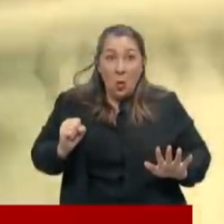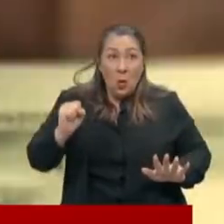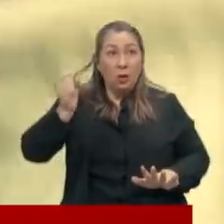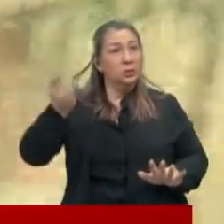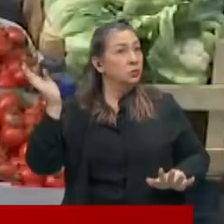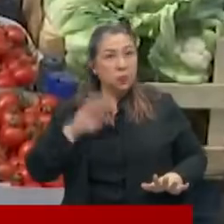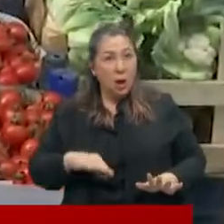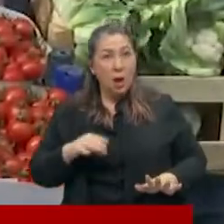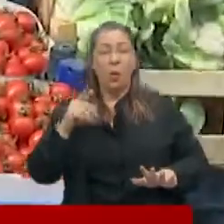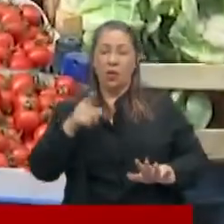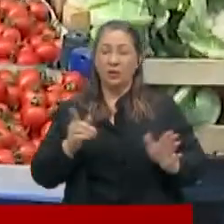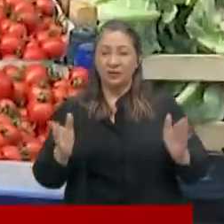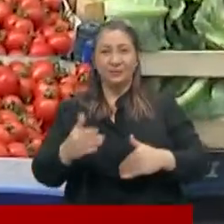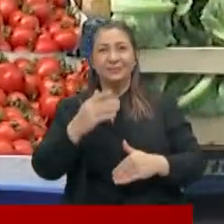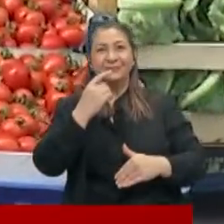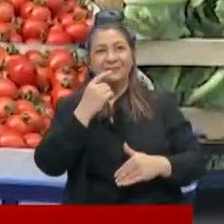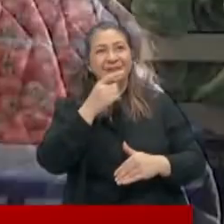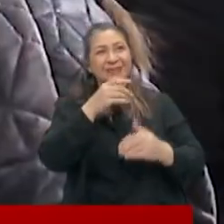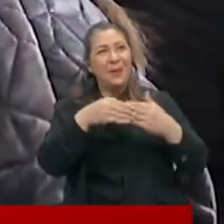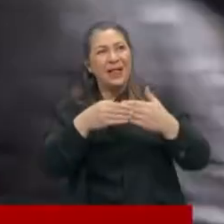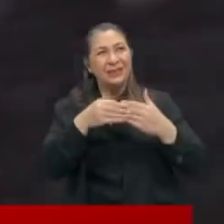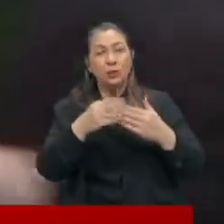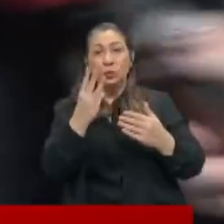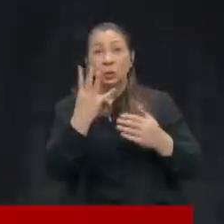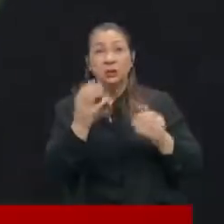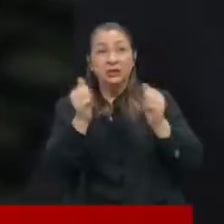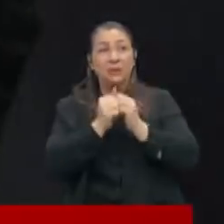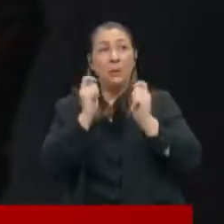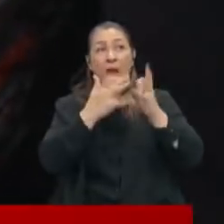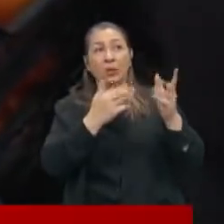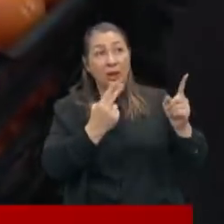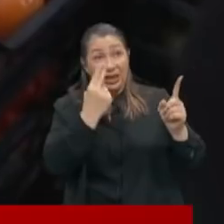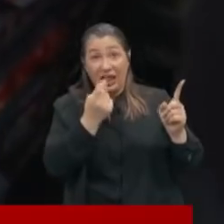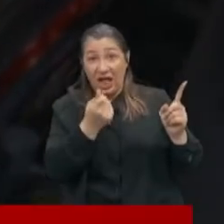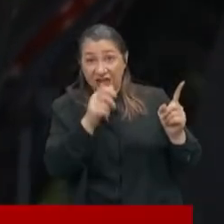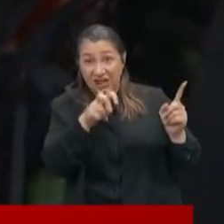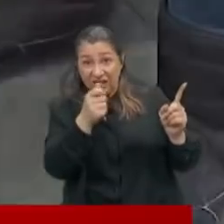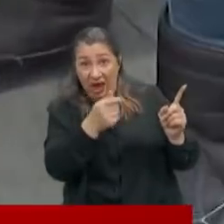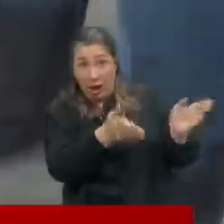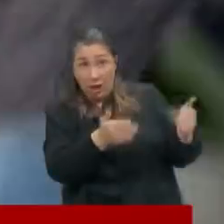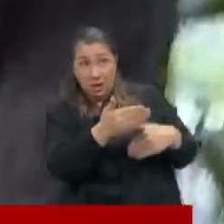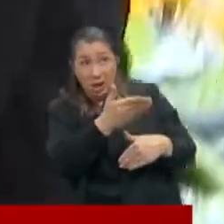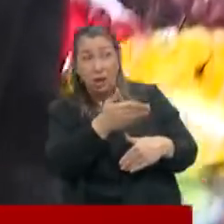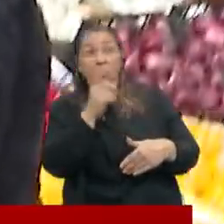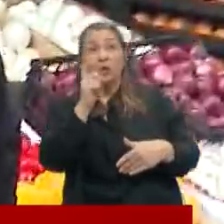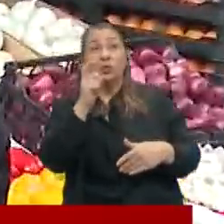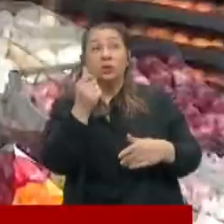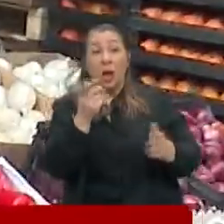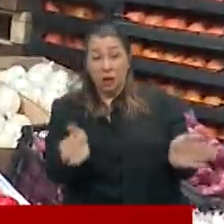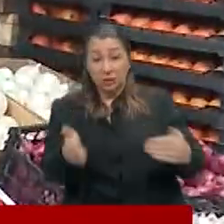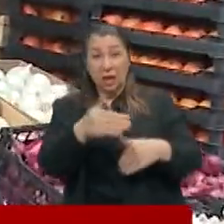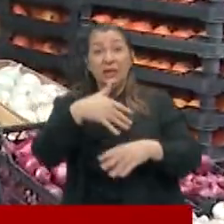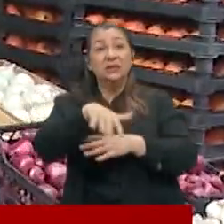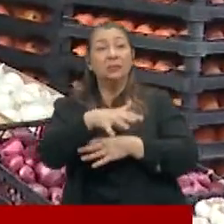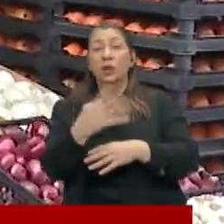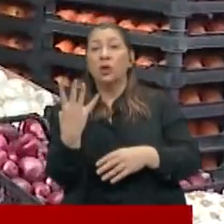yükselişten sonra onlar da kasayı 3-4 katı pahalıya almaya başladı. 7 lira oldu, 8 lira oldu bir kasa. Kasa fiyatı 9 milyon lira,